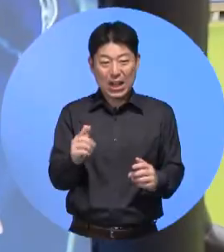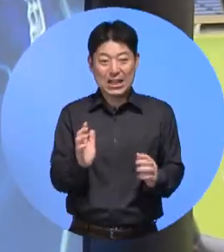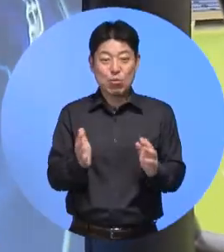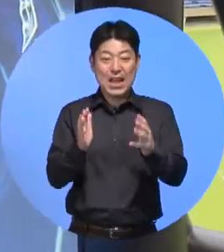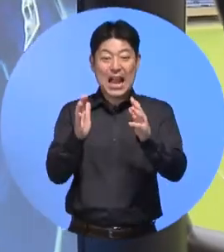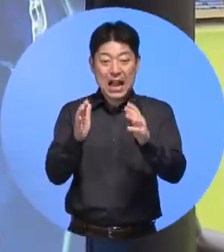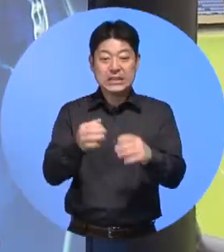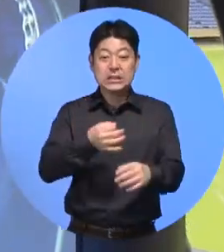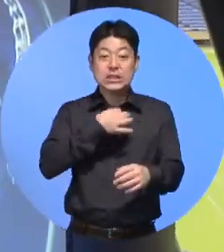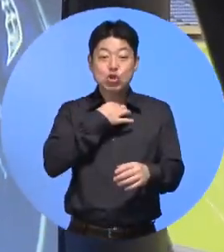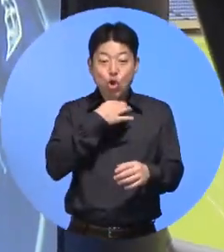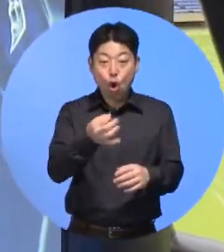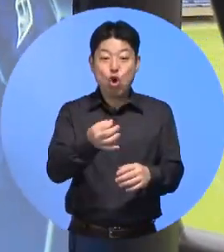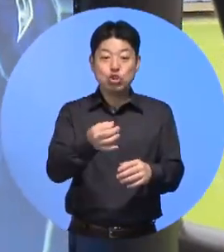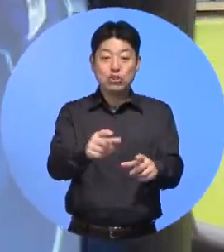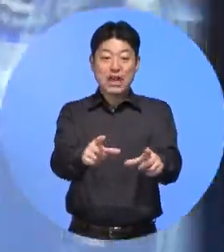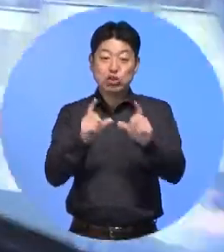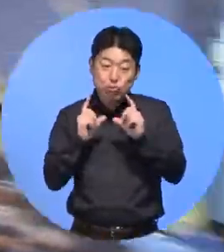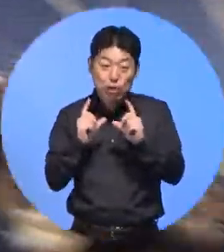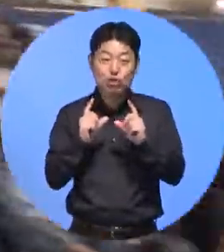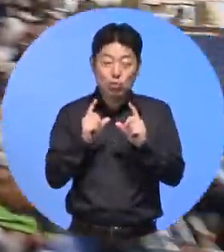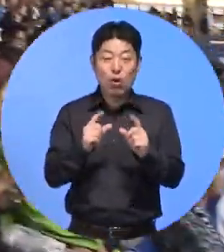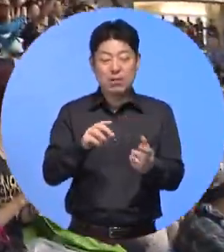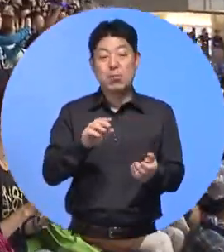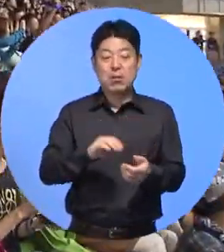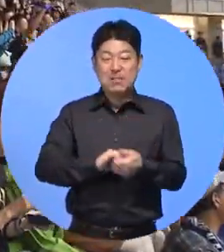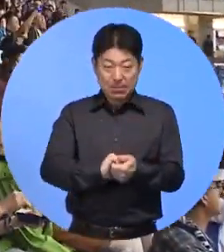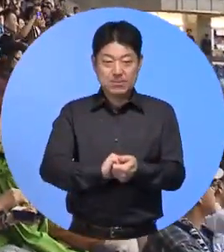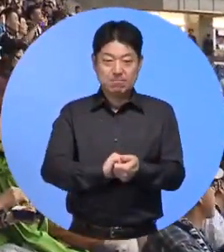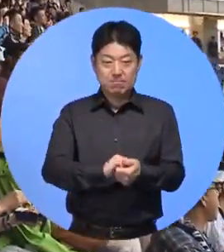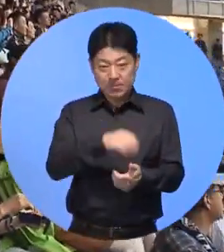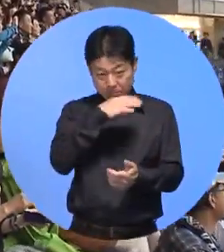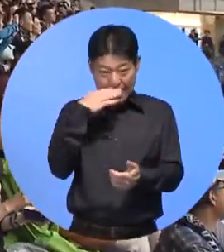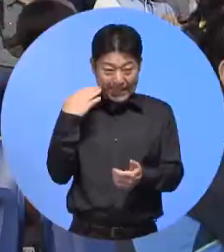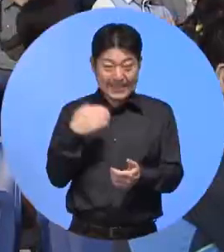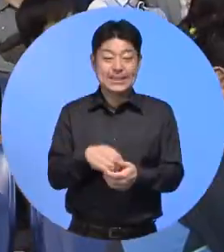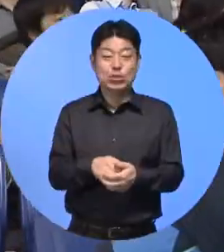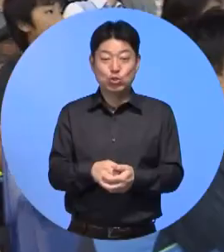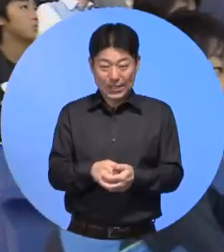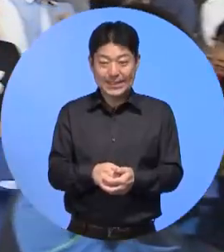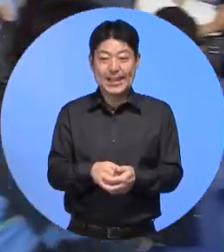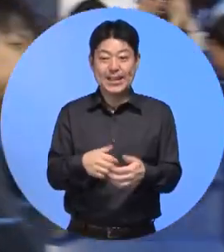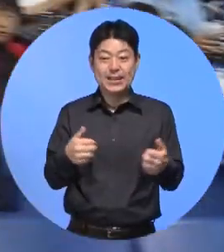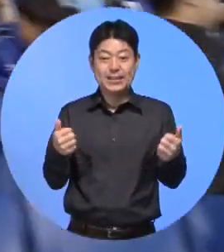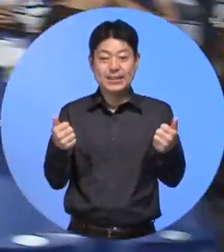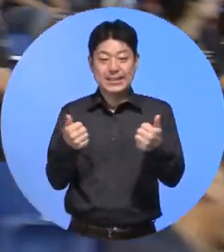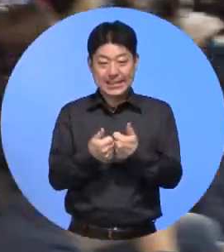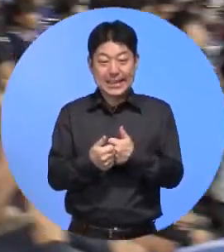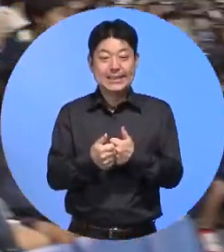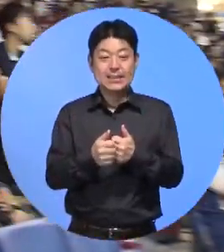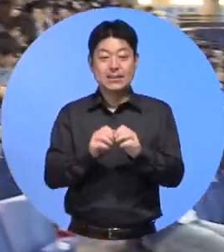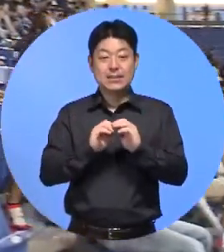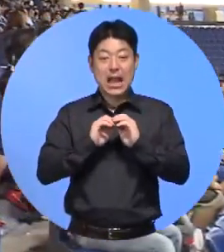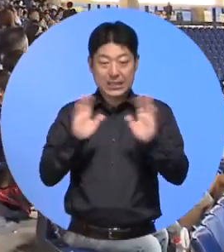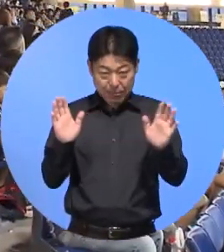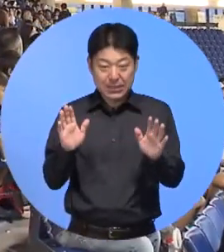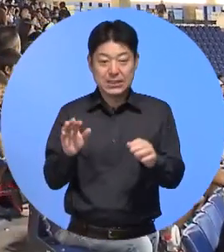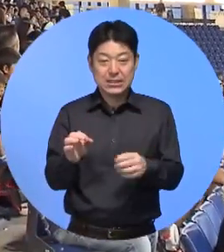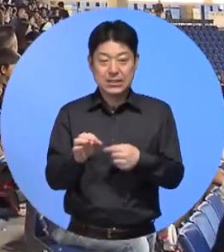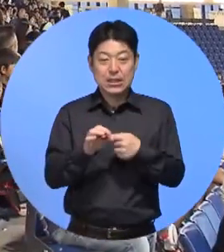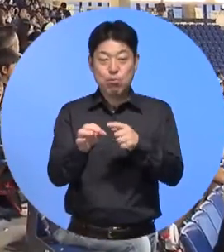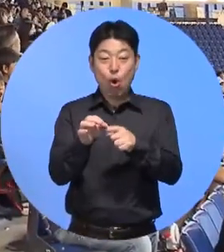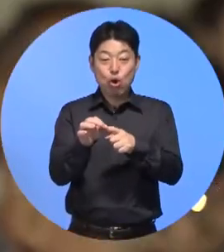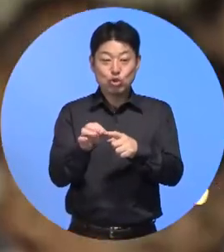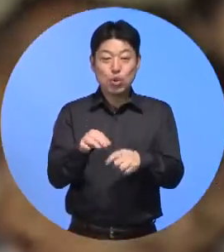大盛り上がり。コール&レスポンスも決まってる。そしてキックオ